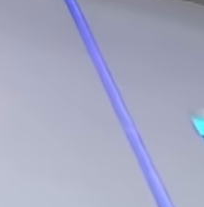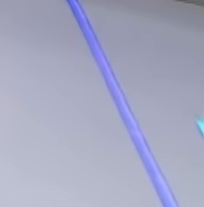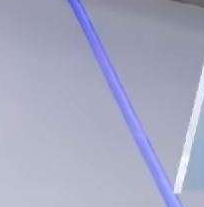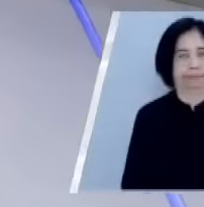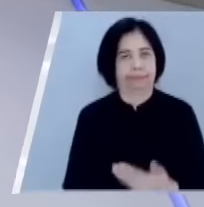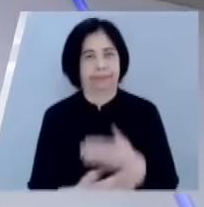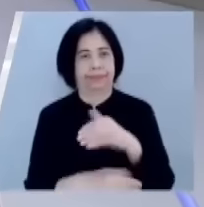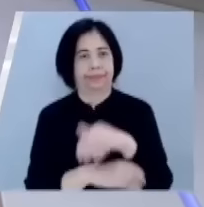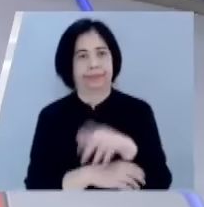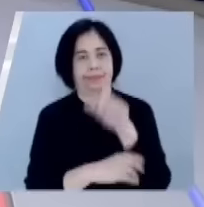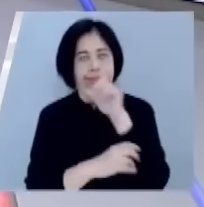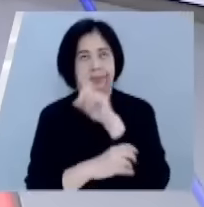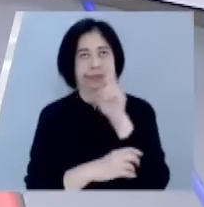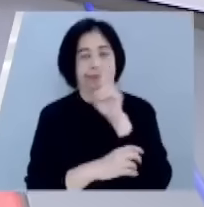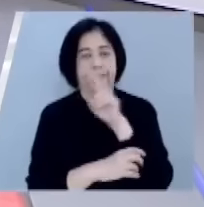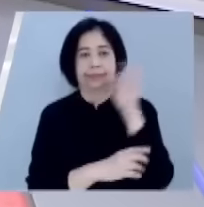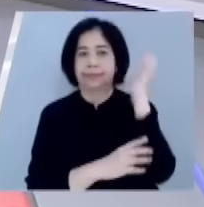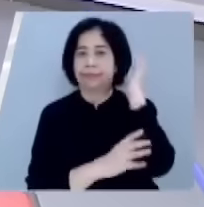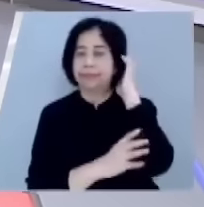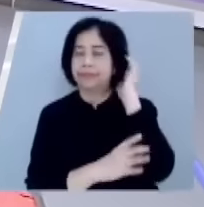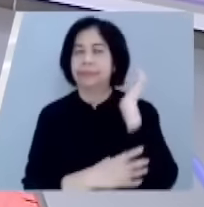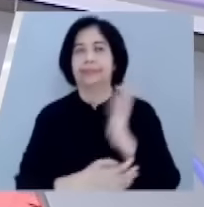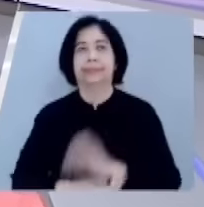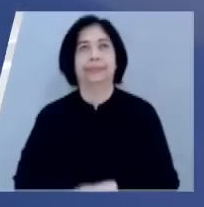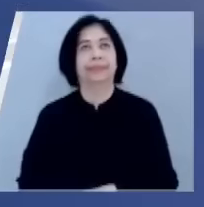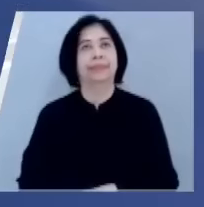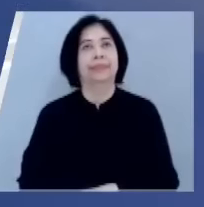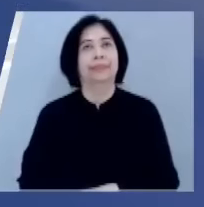Magandang gabi po, Luzon, Visayas at Mindanao.